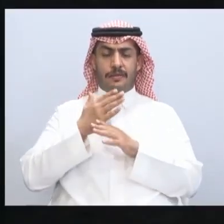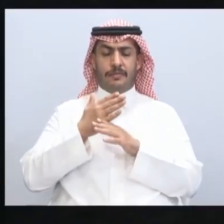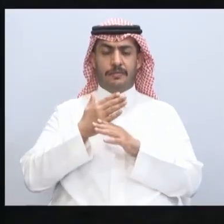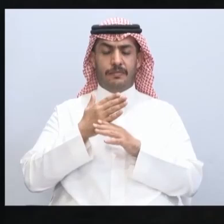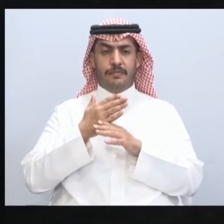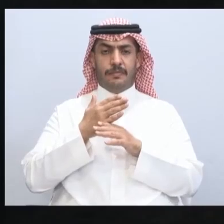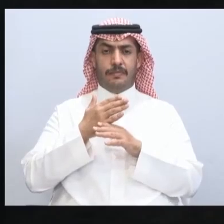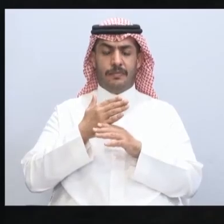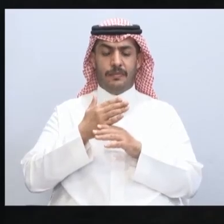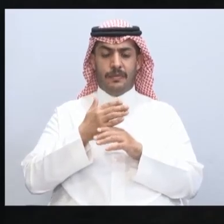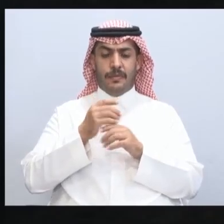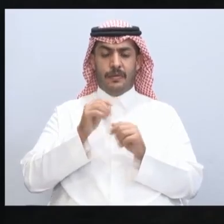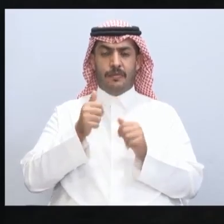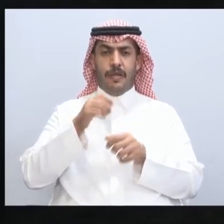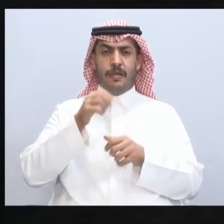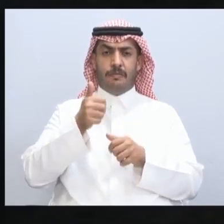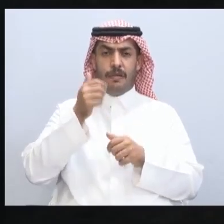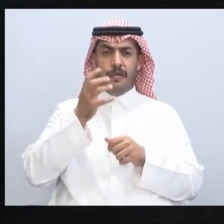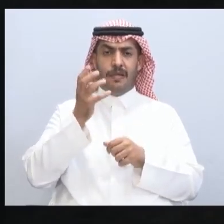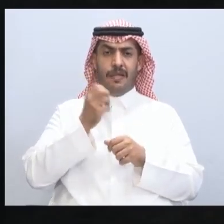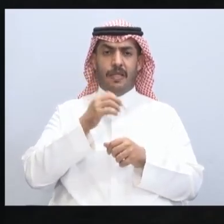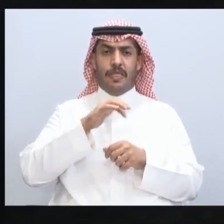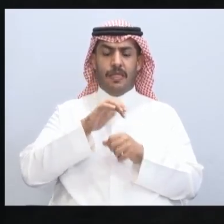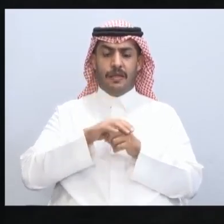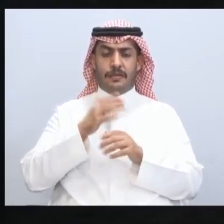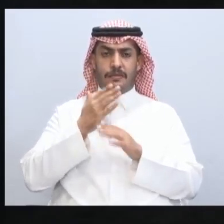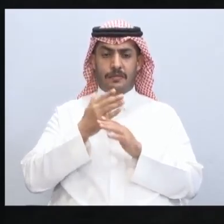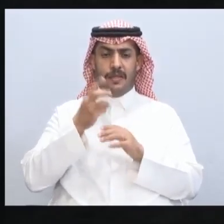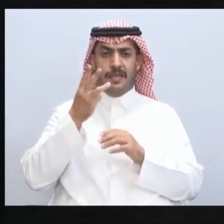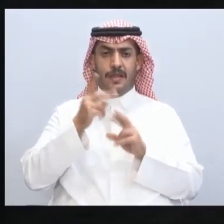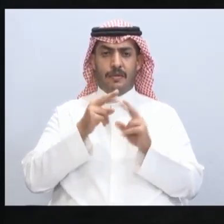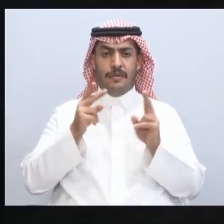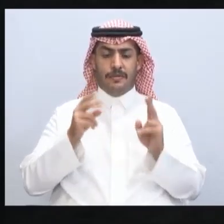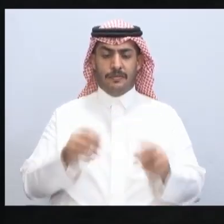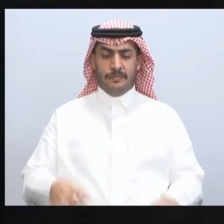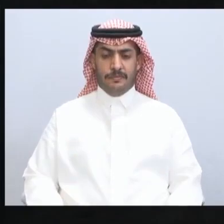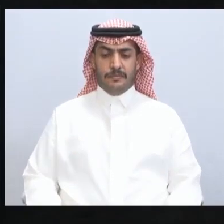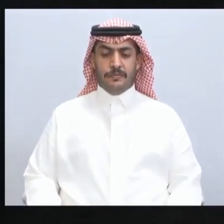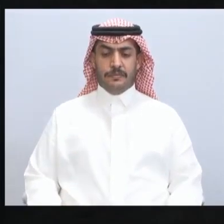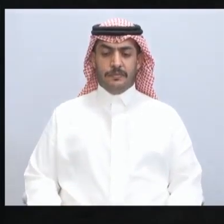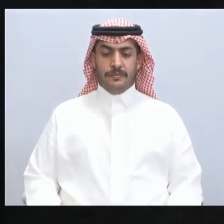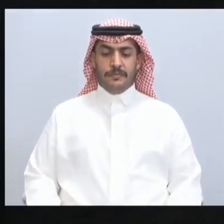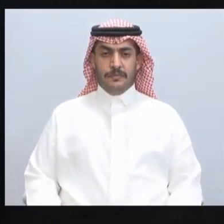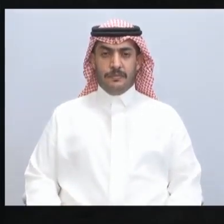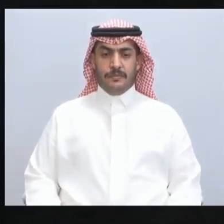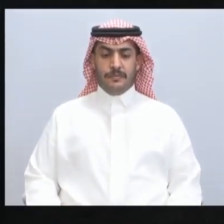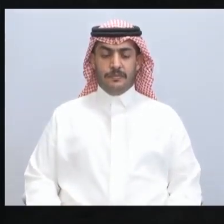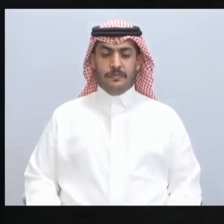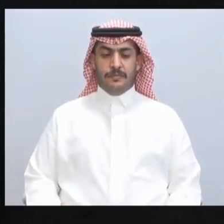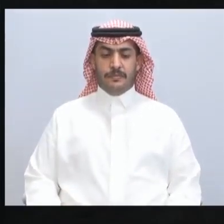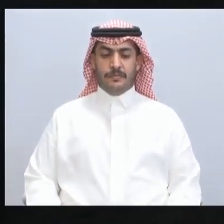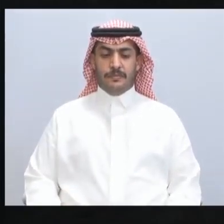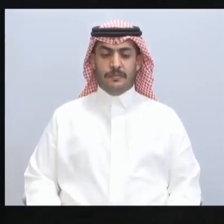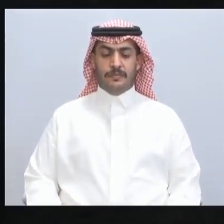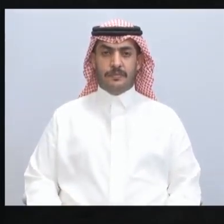ثلاثه انواع من مصادر الضغوط بارك الله فيكم ايضا مبدعين